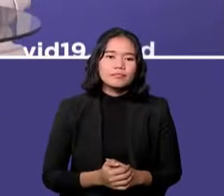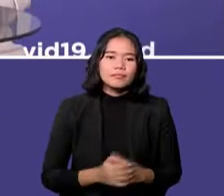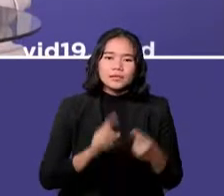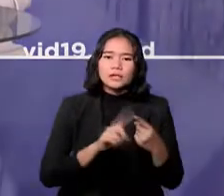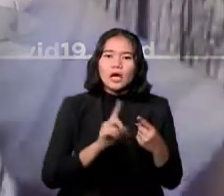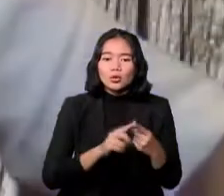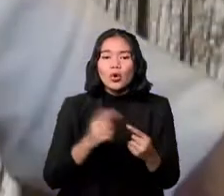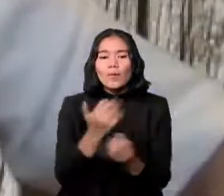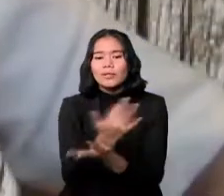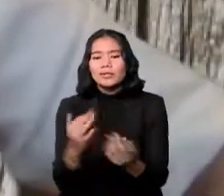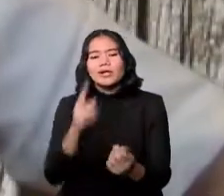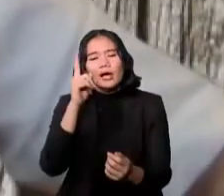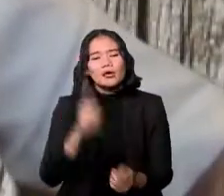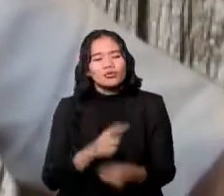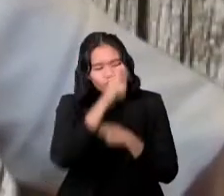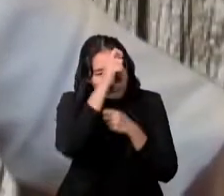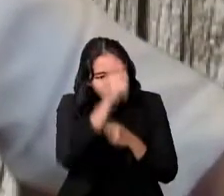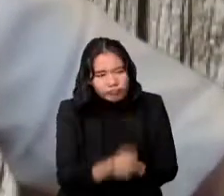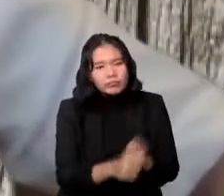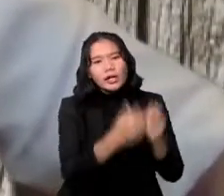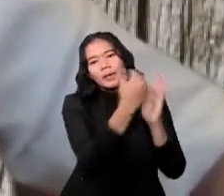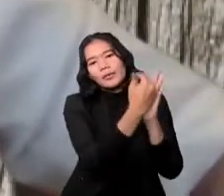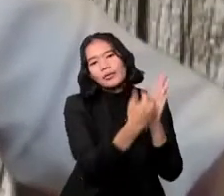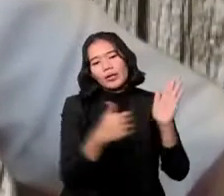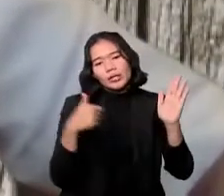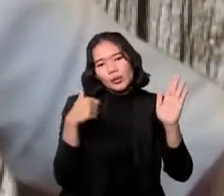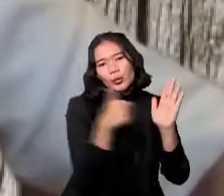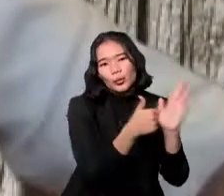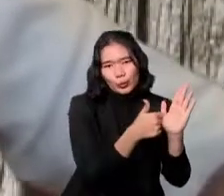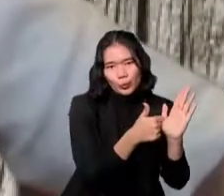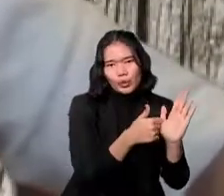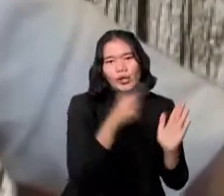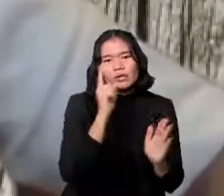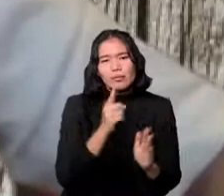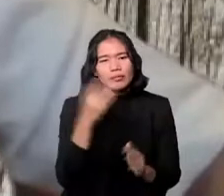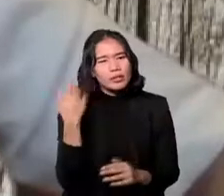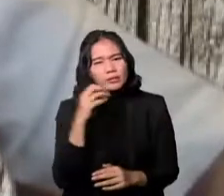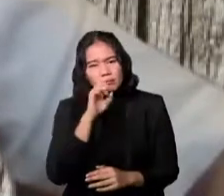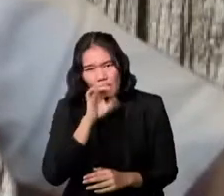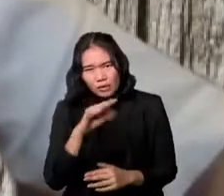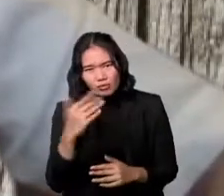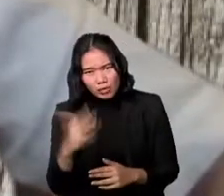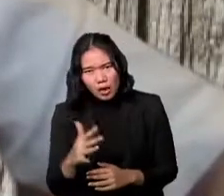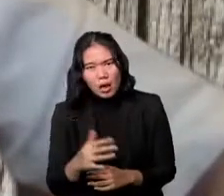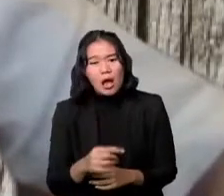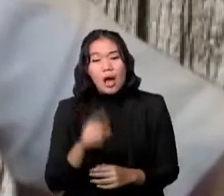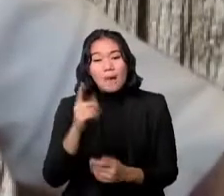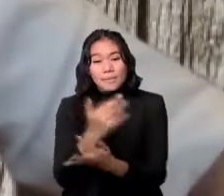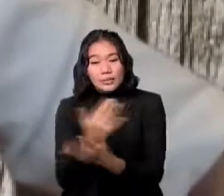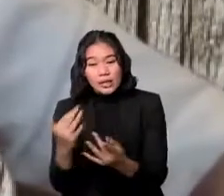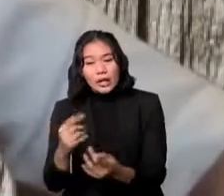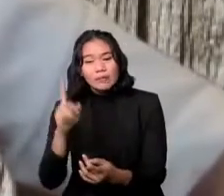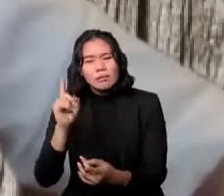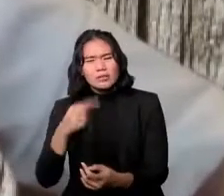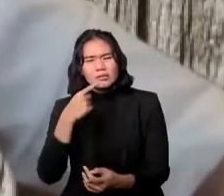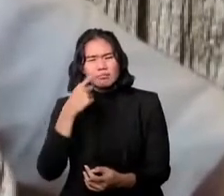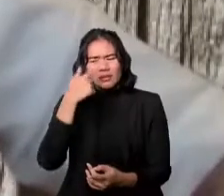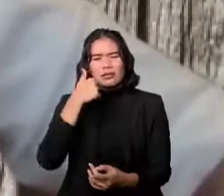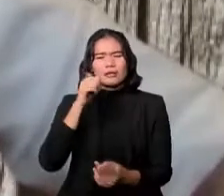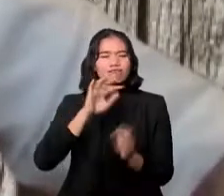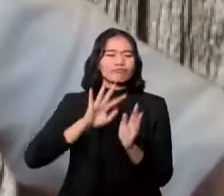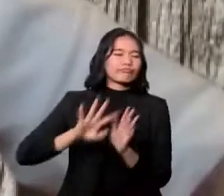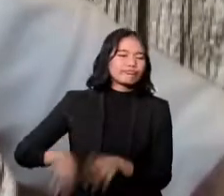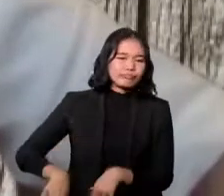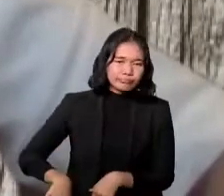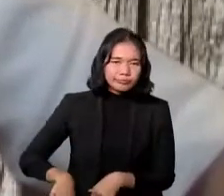adalah kepatuhan masyarakat untuk melaksanakan protokol ini, karena seperti yang tadi kami sampaikan juga ada yang juga masih yang menganggap enteng